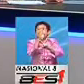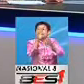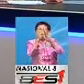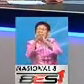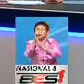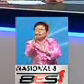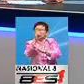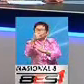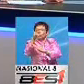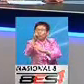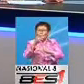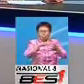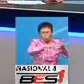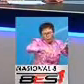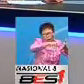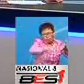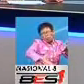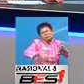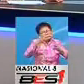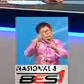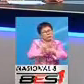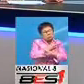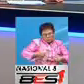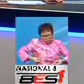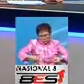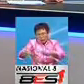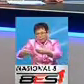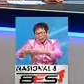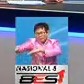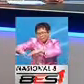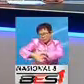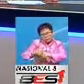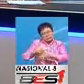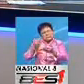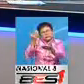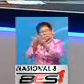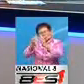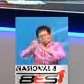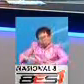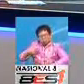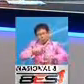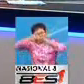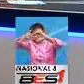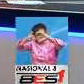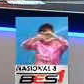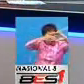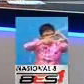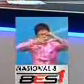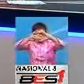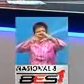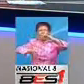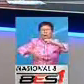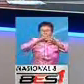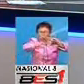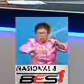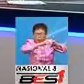mengalami hakisan teruk. Sebatang jalan berhampiran pantai juga didapati hampir runtuh. Tinjauan kami mendapati hakisan sepanjang